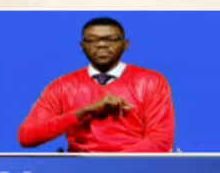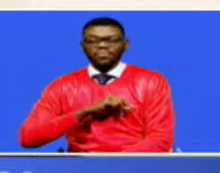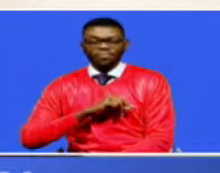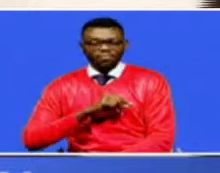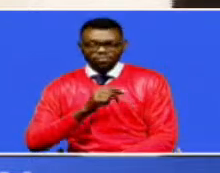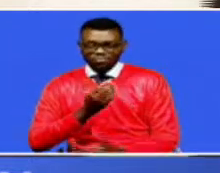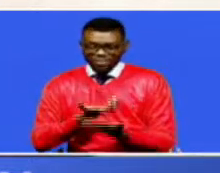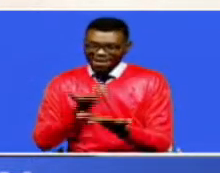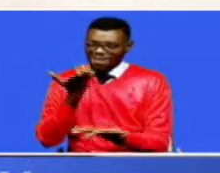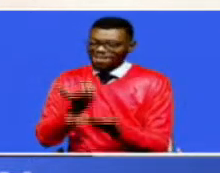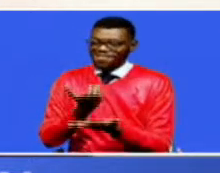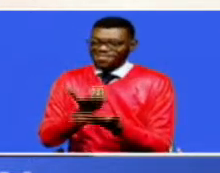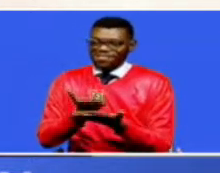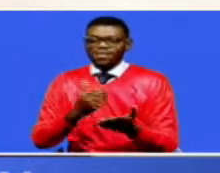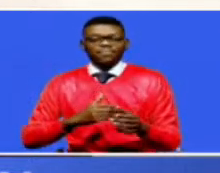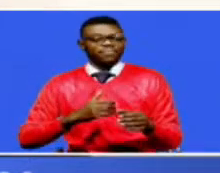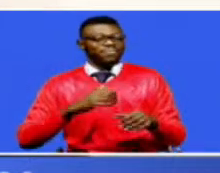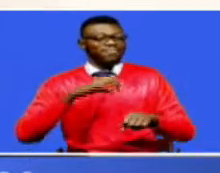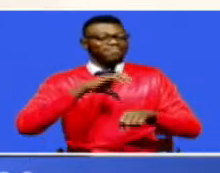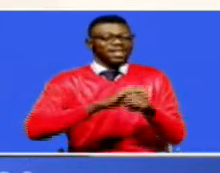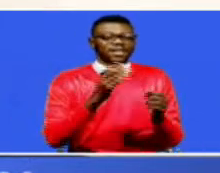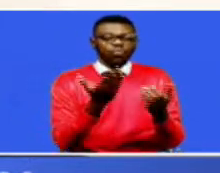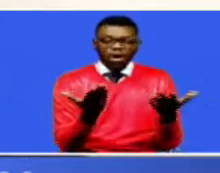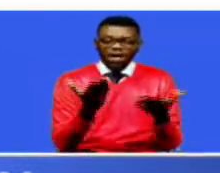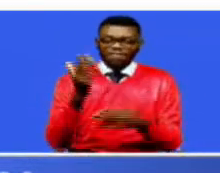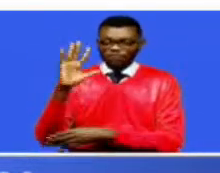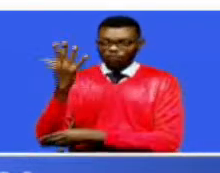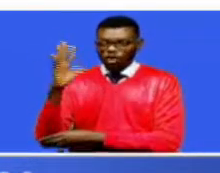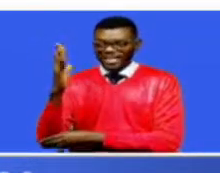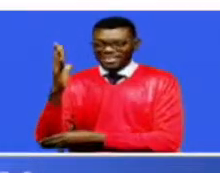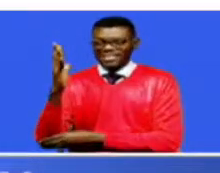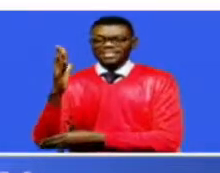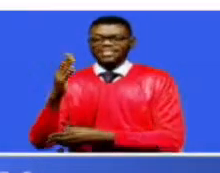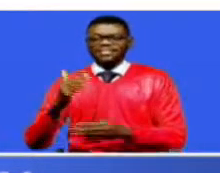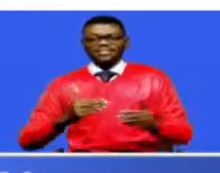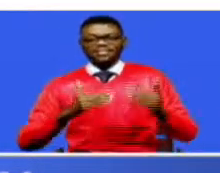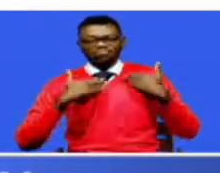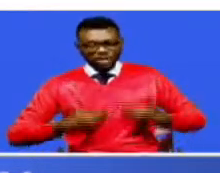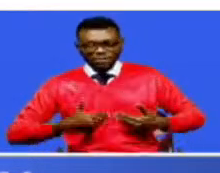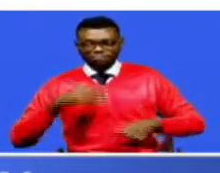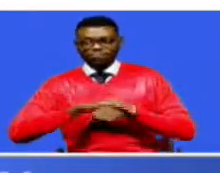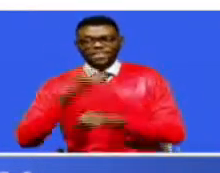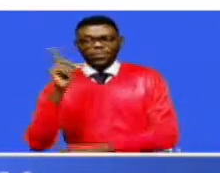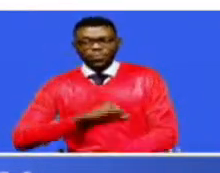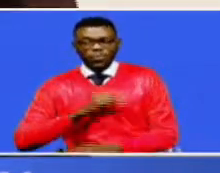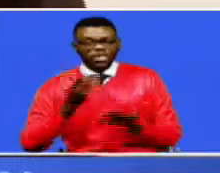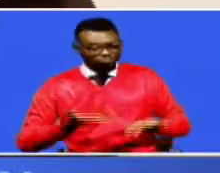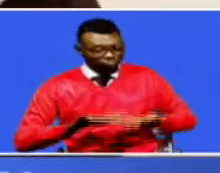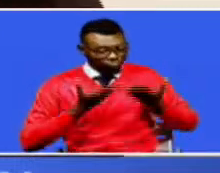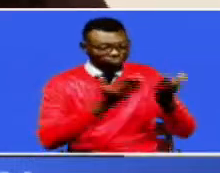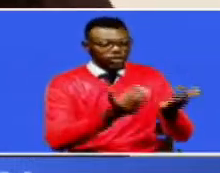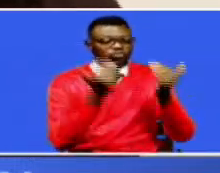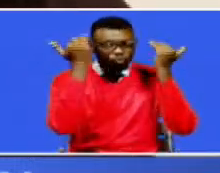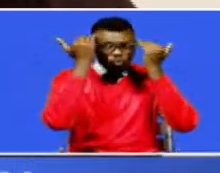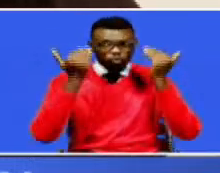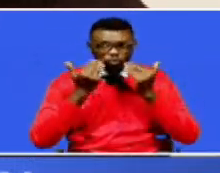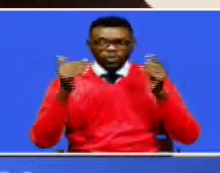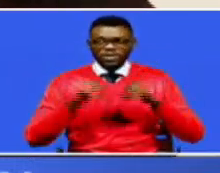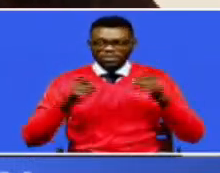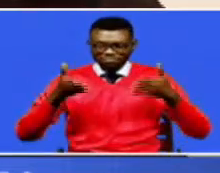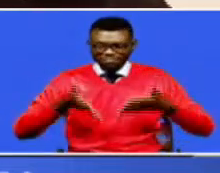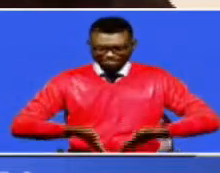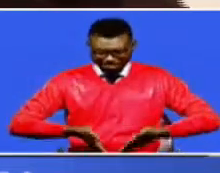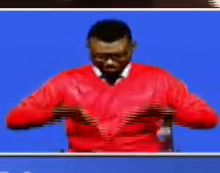Ushahidi uliopatikana kwenye msitu wa Kodera ambako mwili wa Sharon ulipatikana uliwasilishwa mahakamani, ikiwemo suruali ya